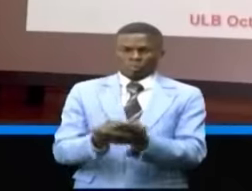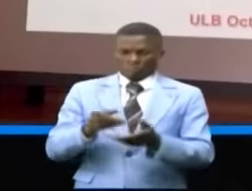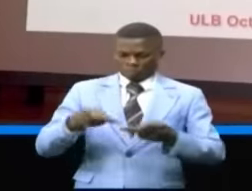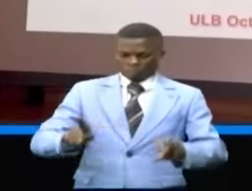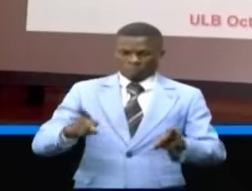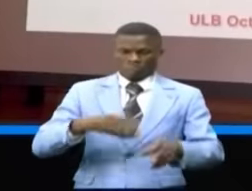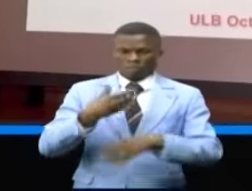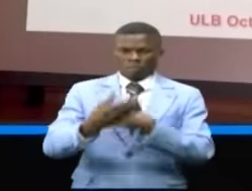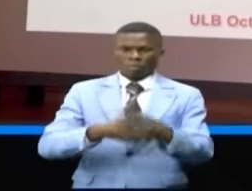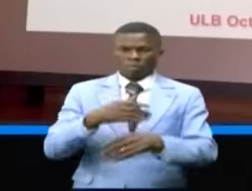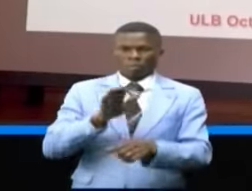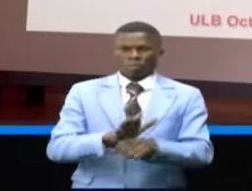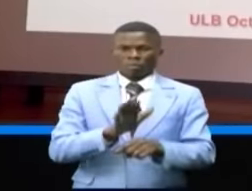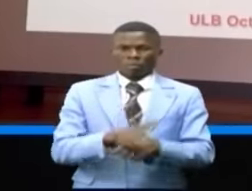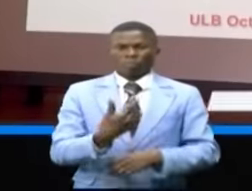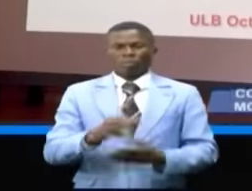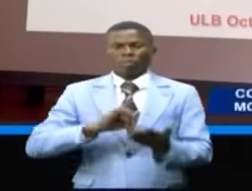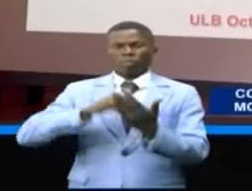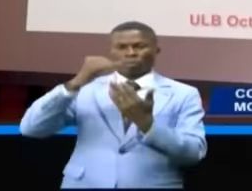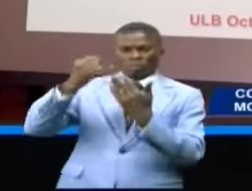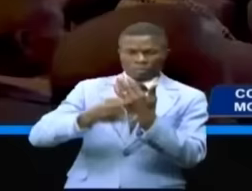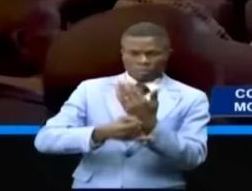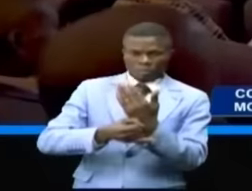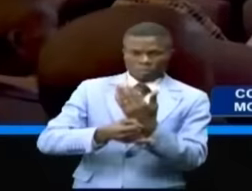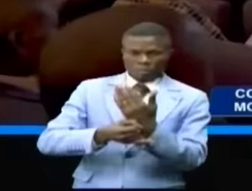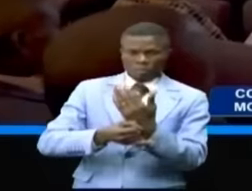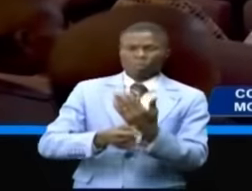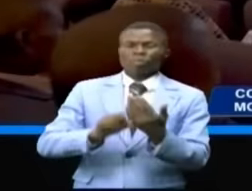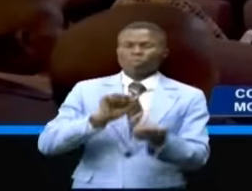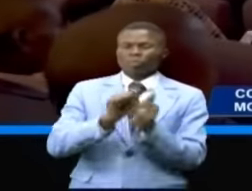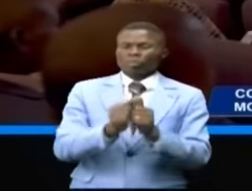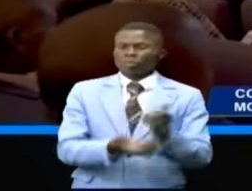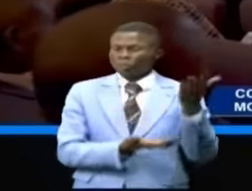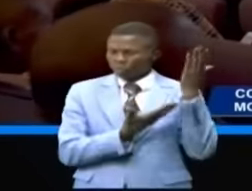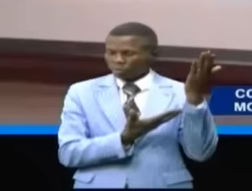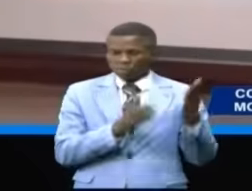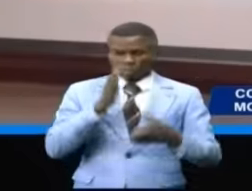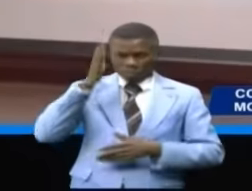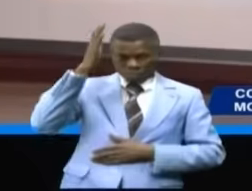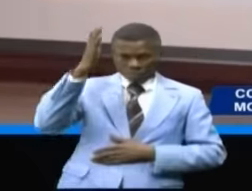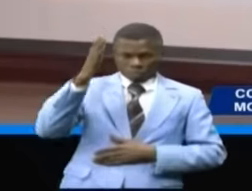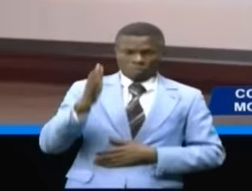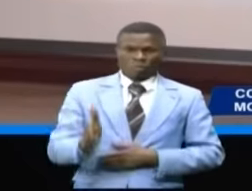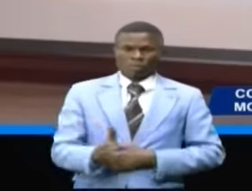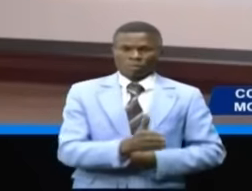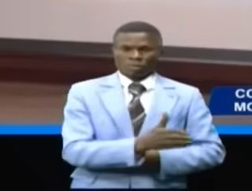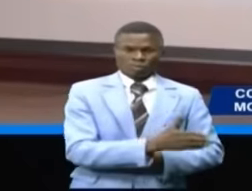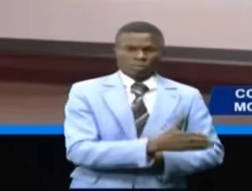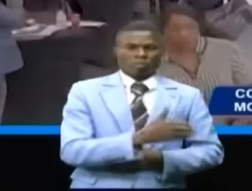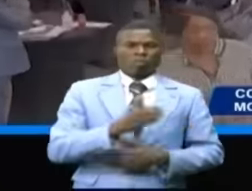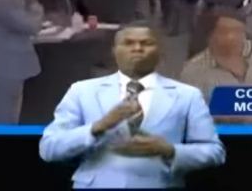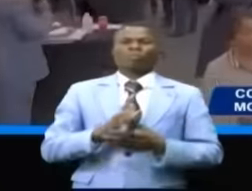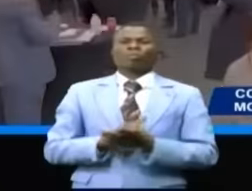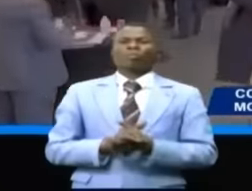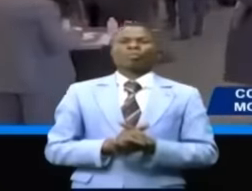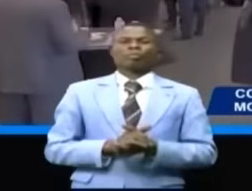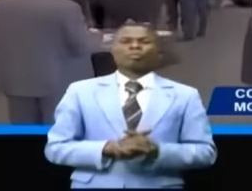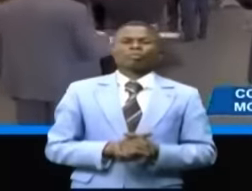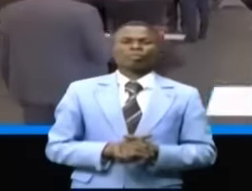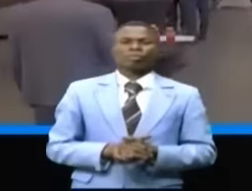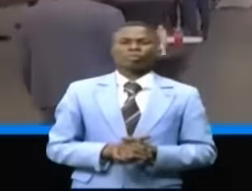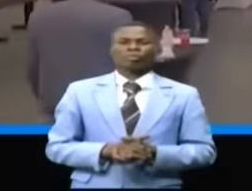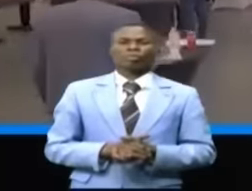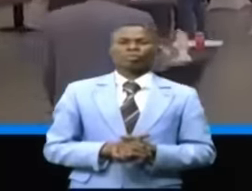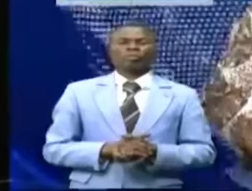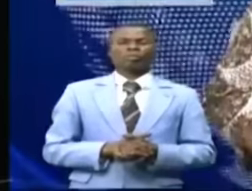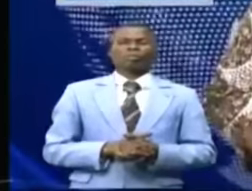la réalisation de plusieurs projets qui auront une incidence certaine sur l'amélioration de la qualité de vie des